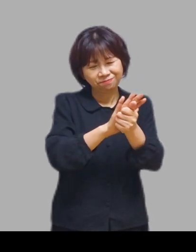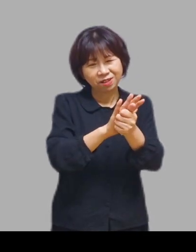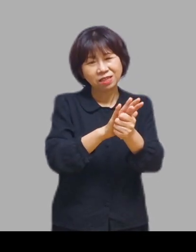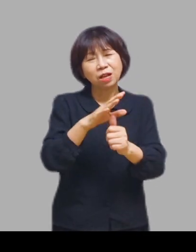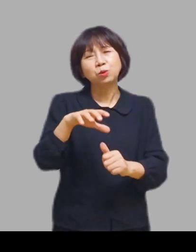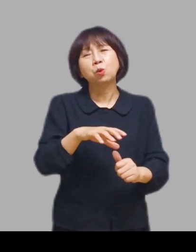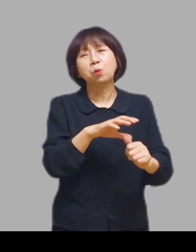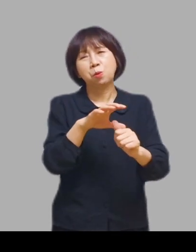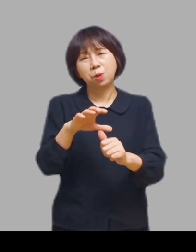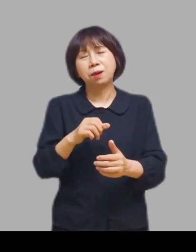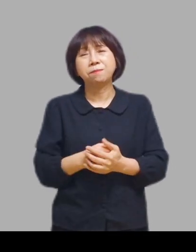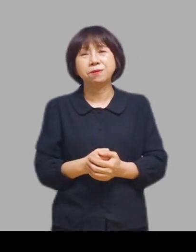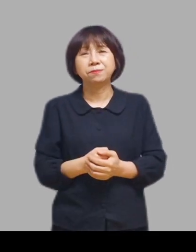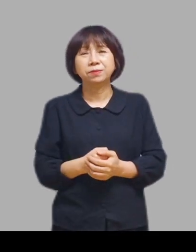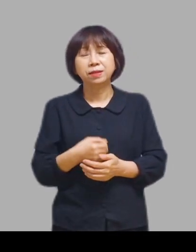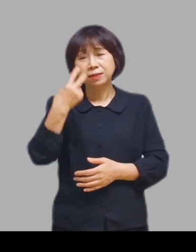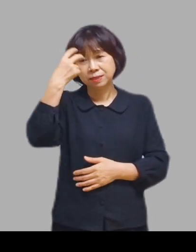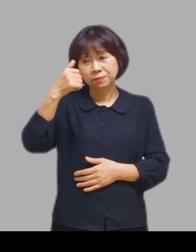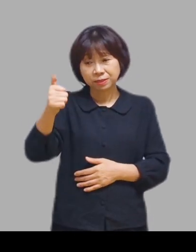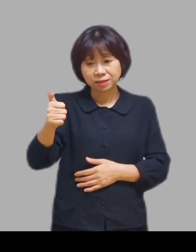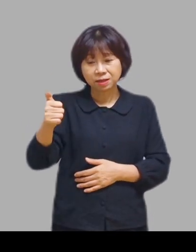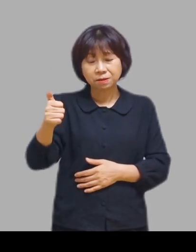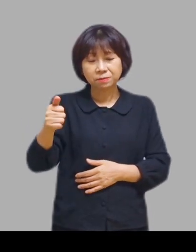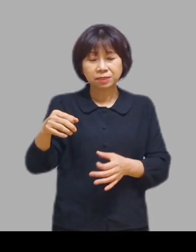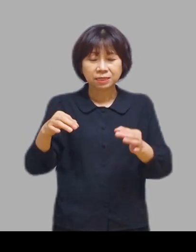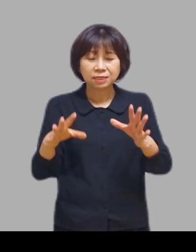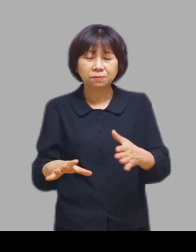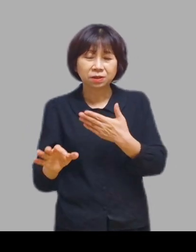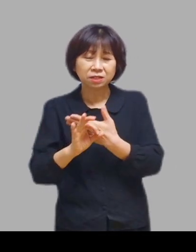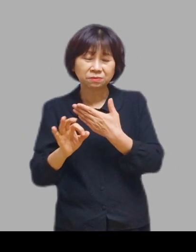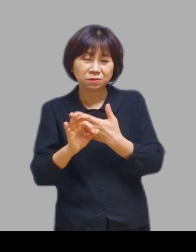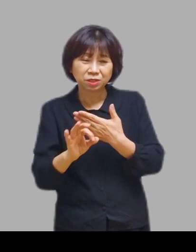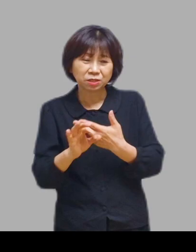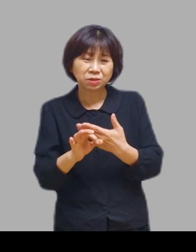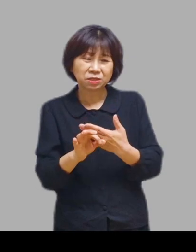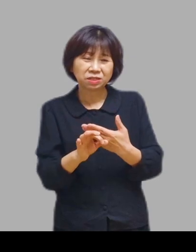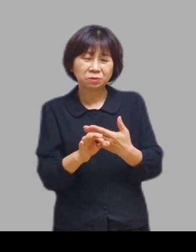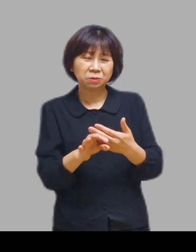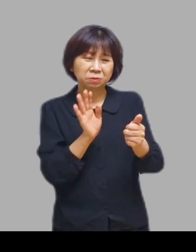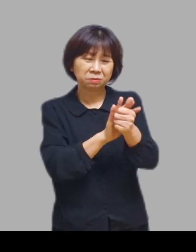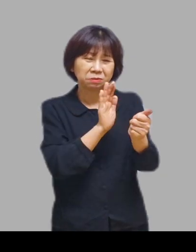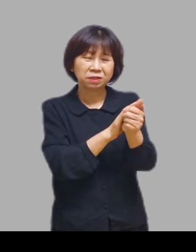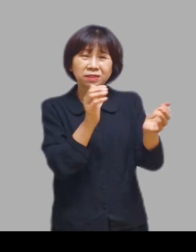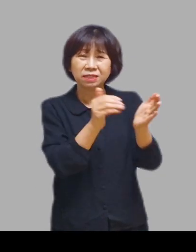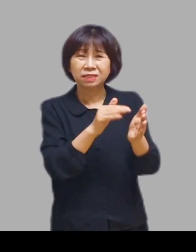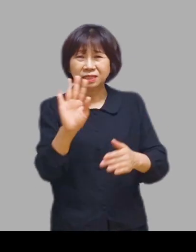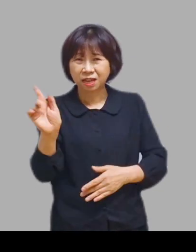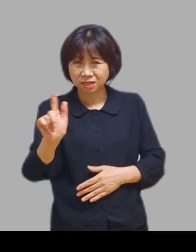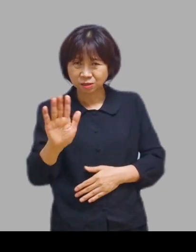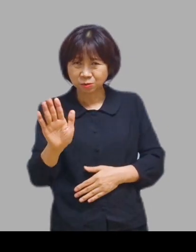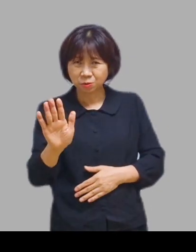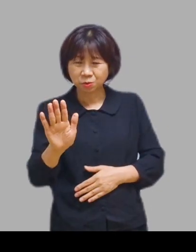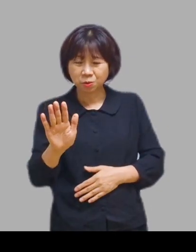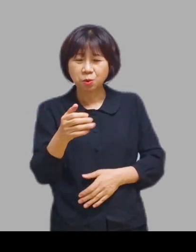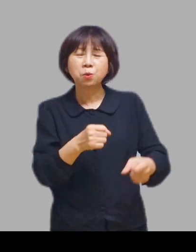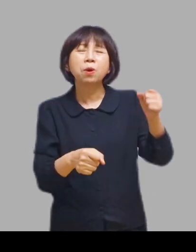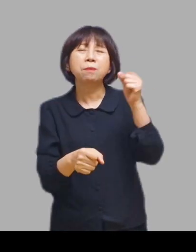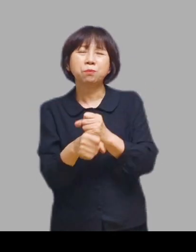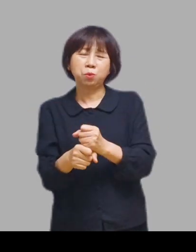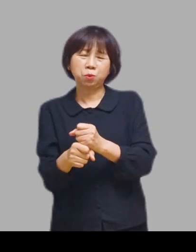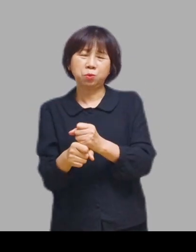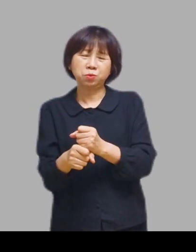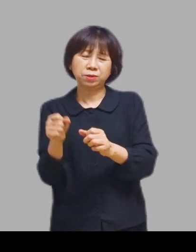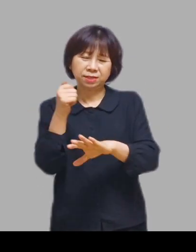씁니다. 사마리아 사람은 그 사람을 잠깐 치료해주고 떠나지 않습니다. 그 사람의 회복까지